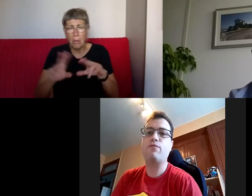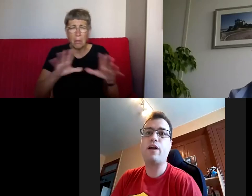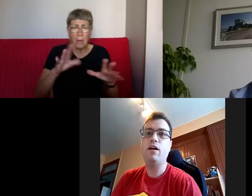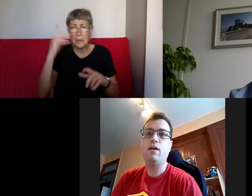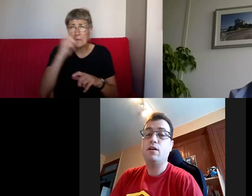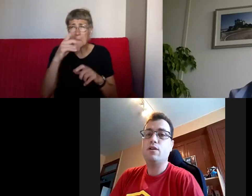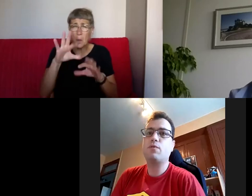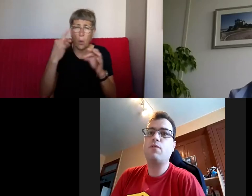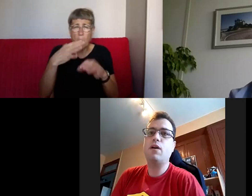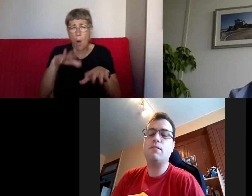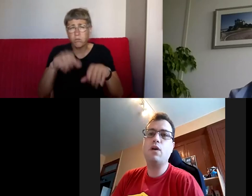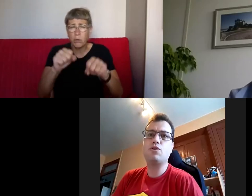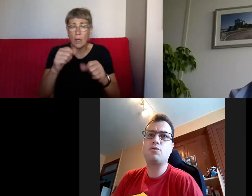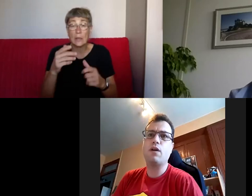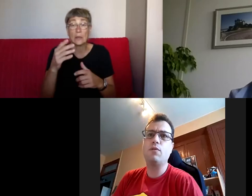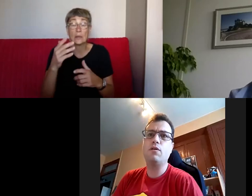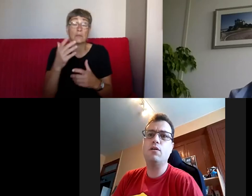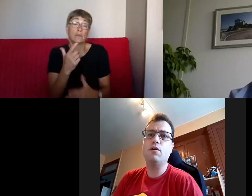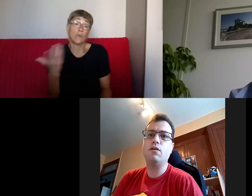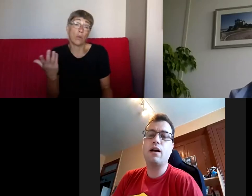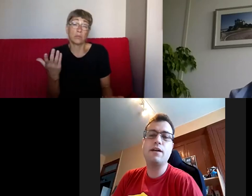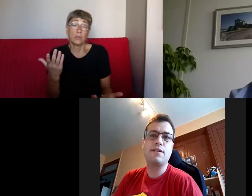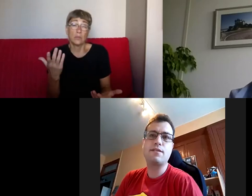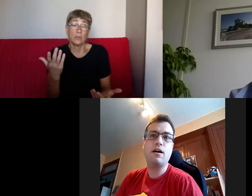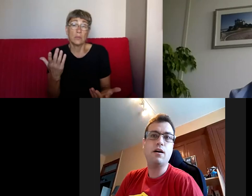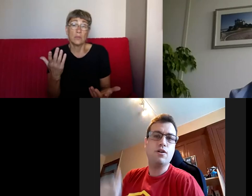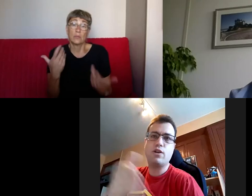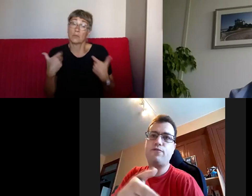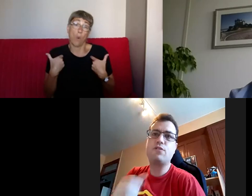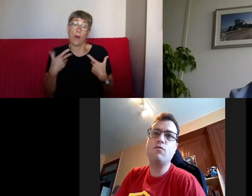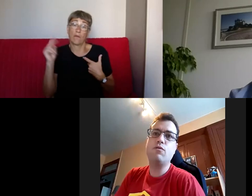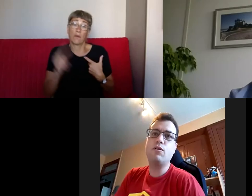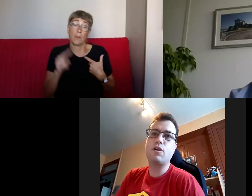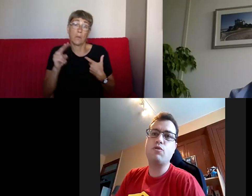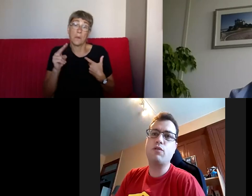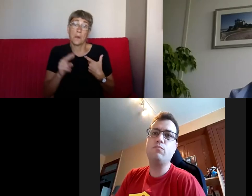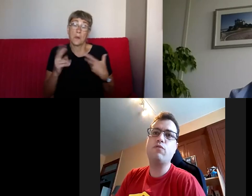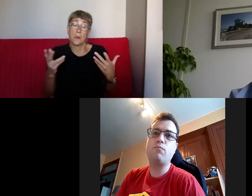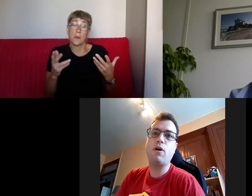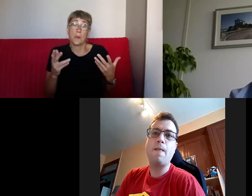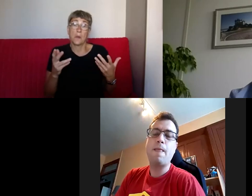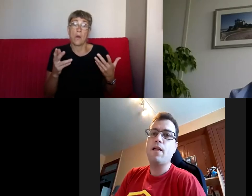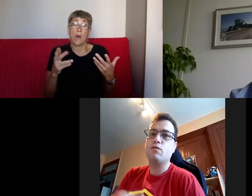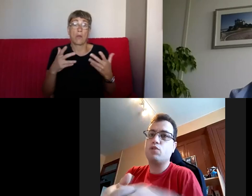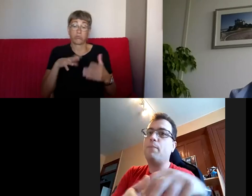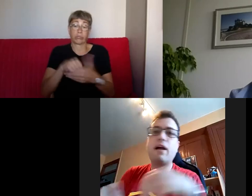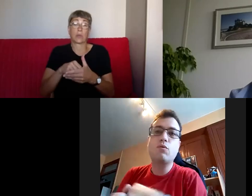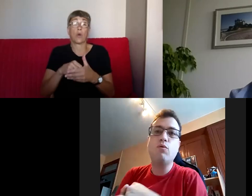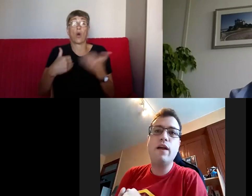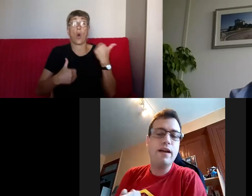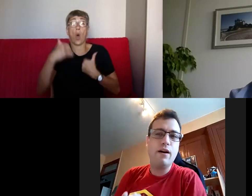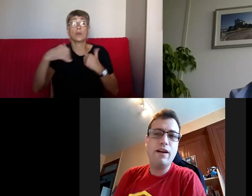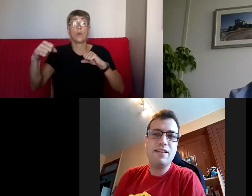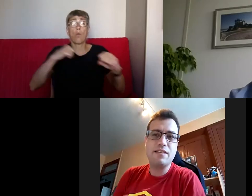que je peux faire. Je pense que voilà, moi, je suis vraiment grâce à ça, j'ai fait ce handi-move emploi. J'ai pas